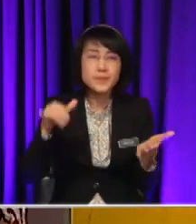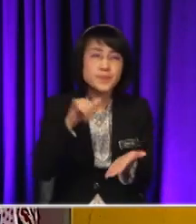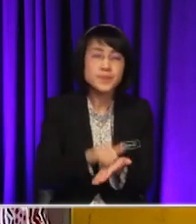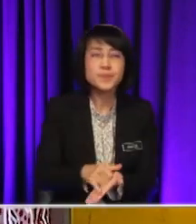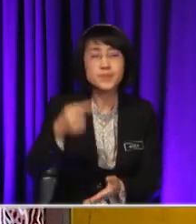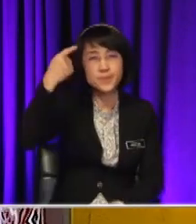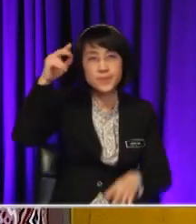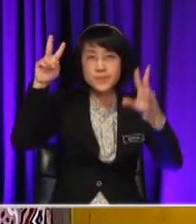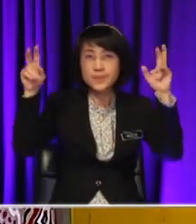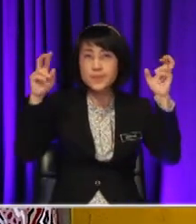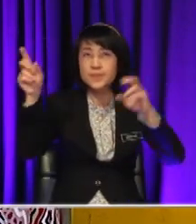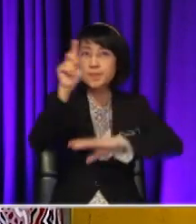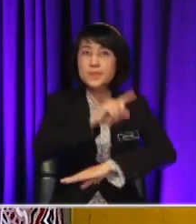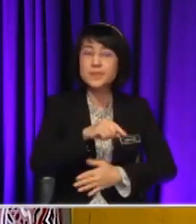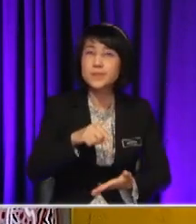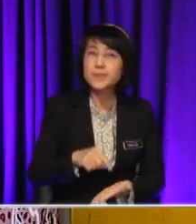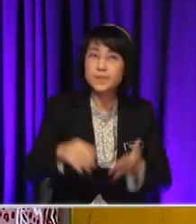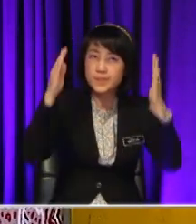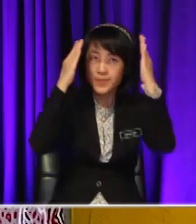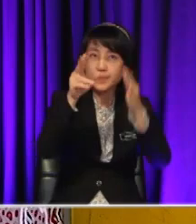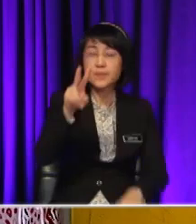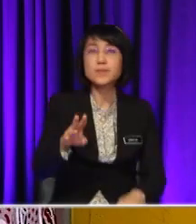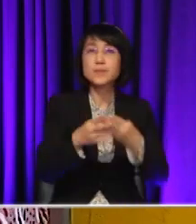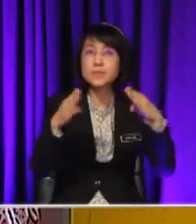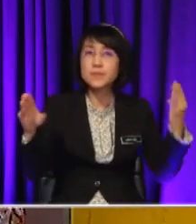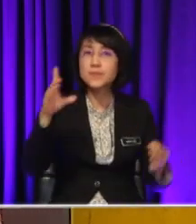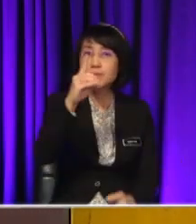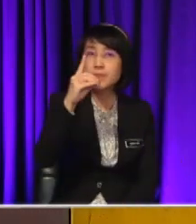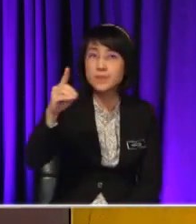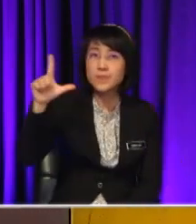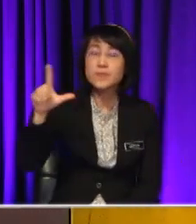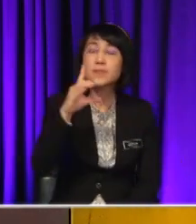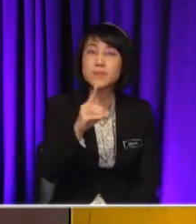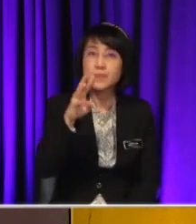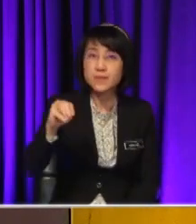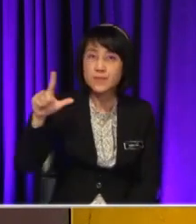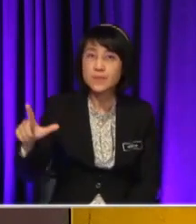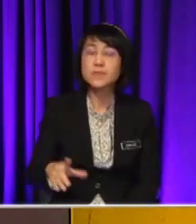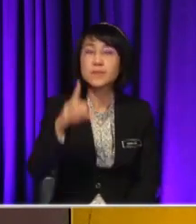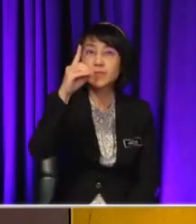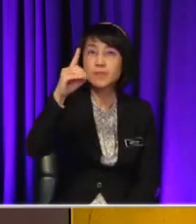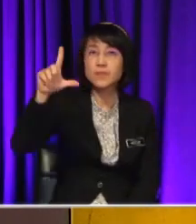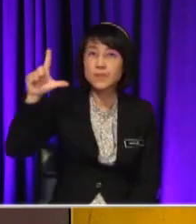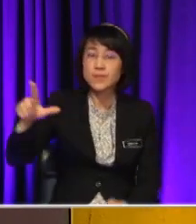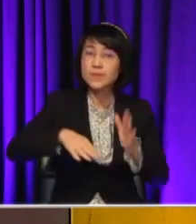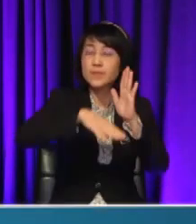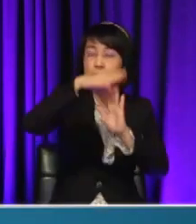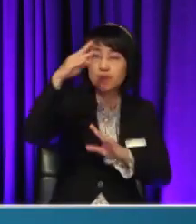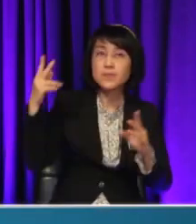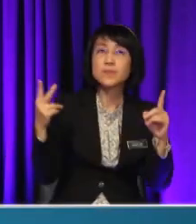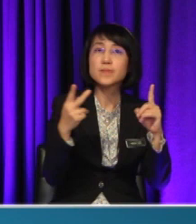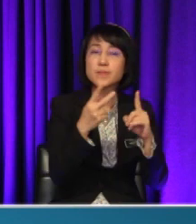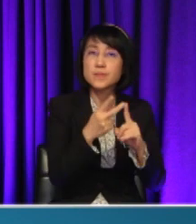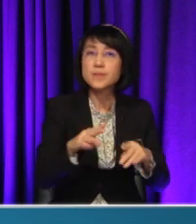kali ini kita akan fokuskan kepada dua bahasa yaitu DDL dengan dml DDL D lebih kepada